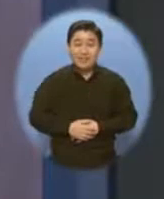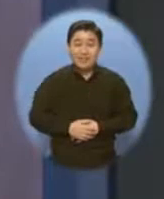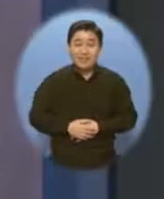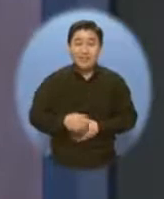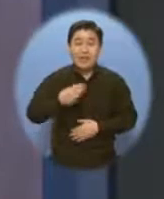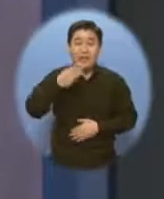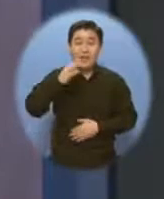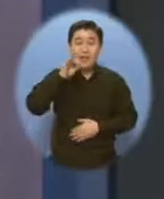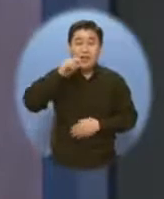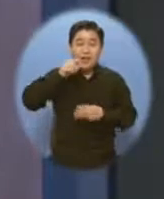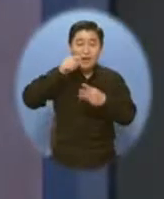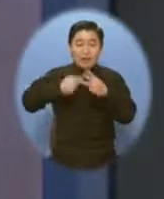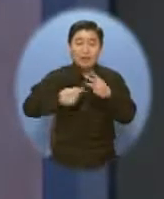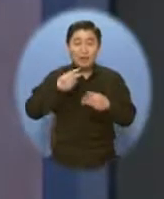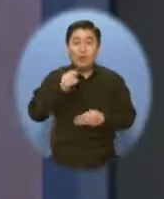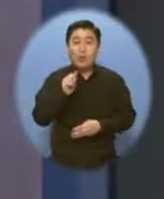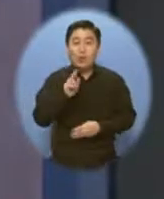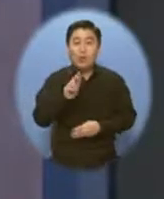윤도현 밴드